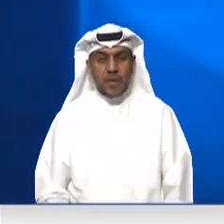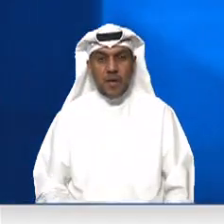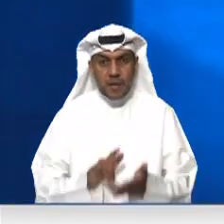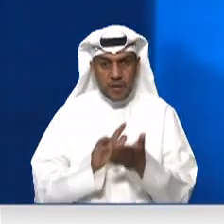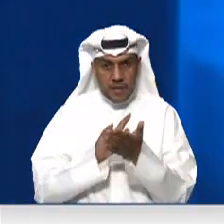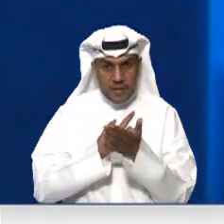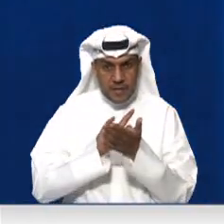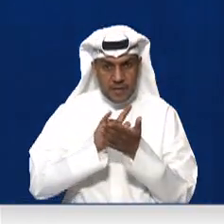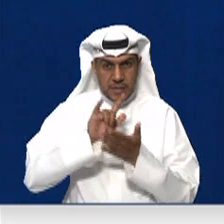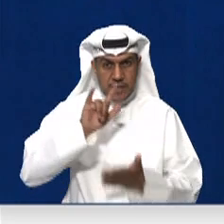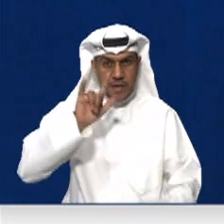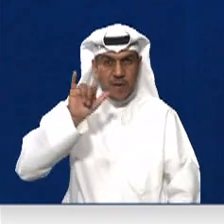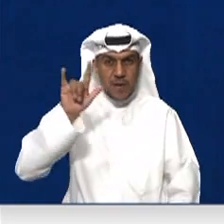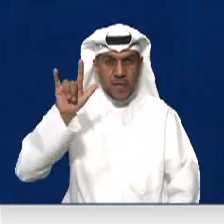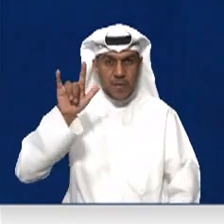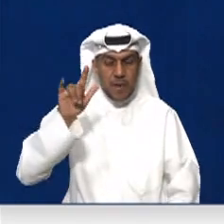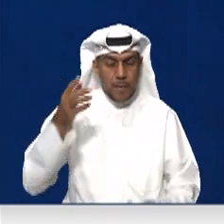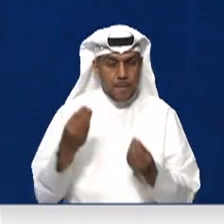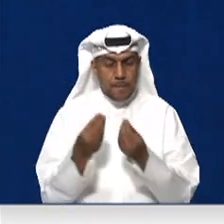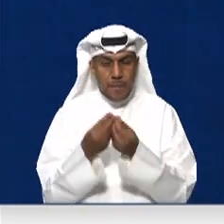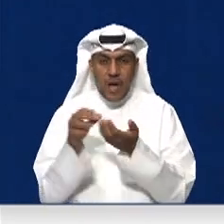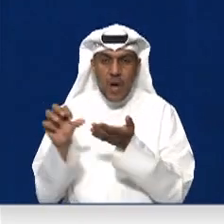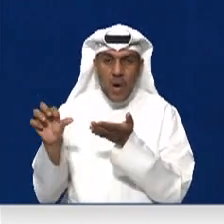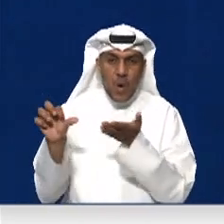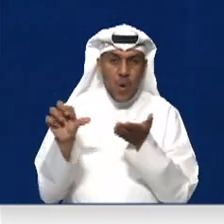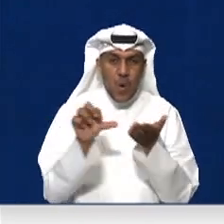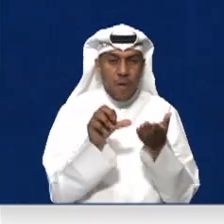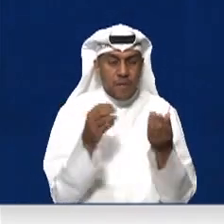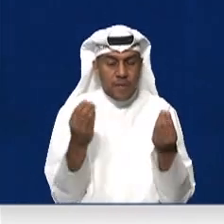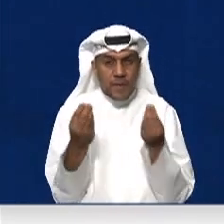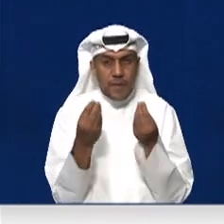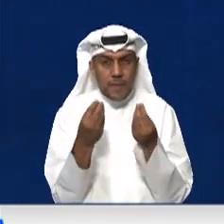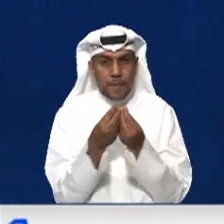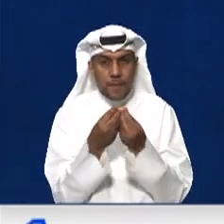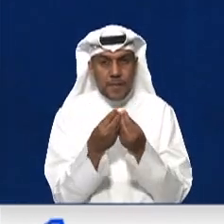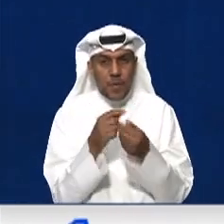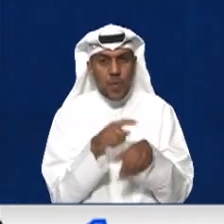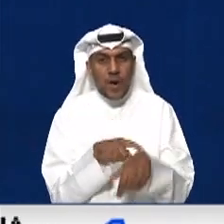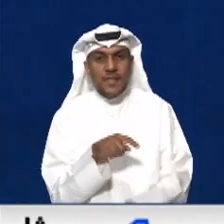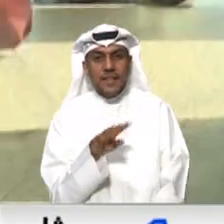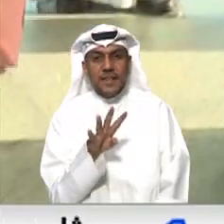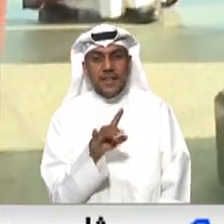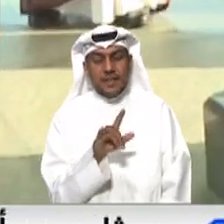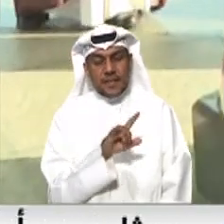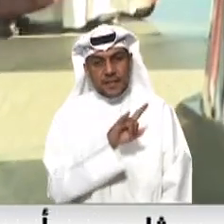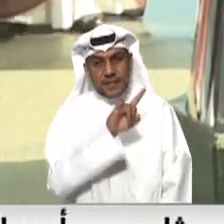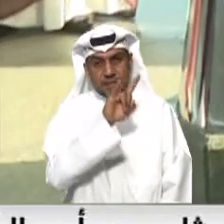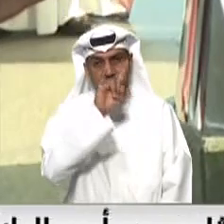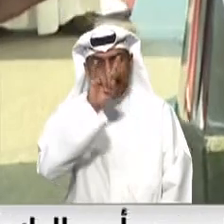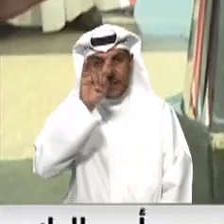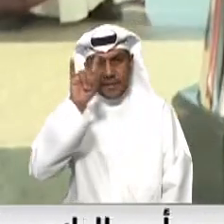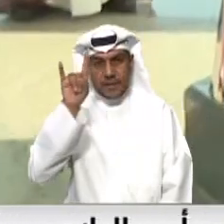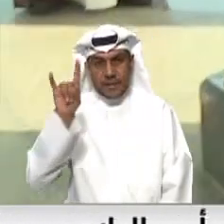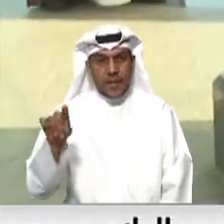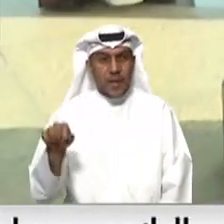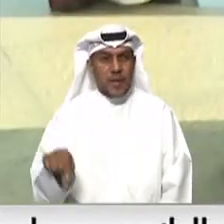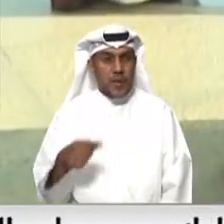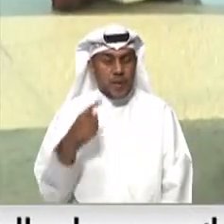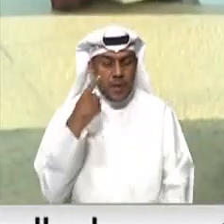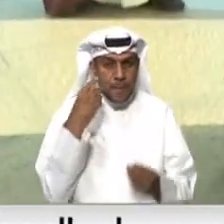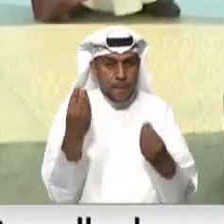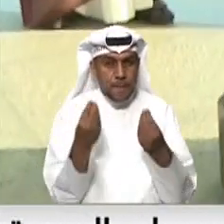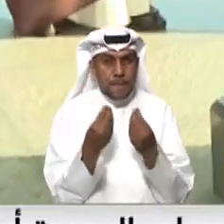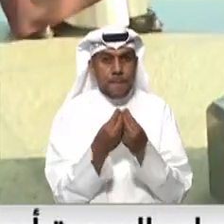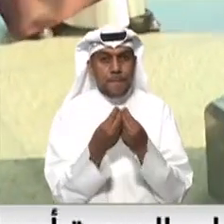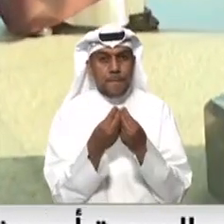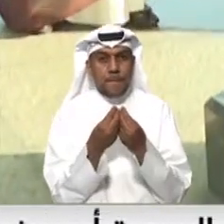بحفظ الله ورعايته والوفد الرسمي المرافق لسموه بعد عصر اليوم المملكة العربية السعودية الشقيقة، وذلك